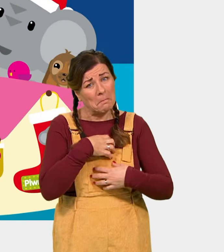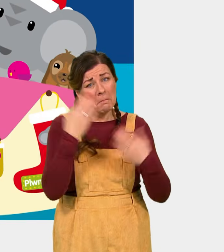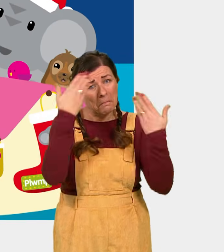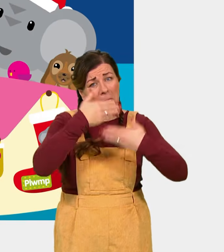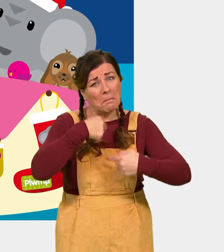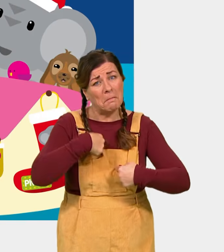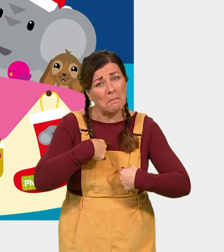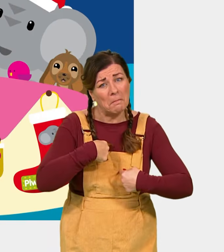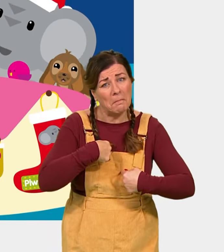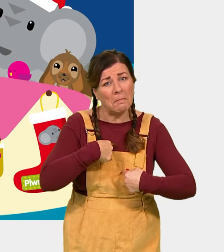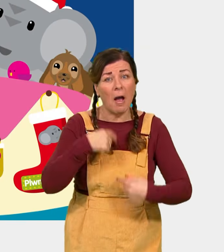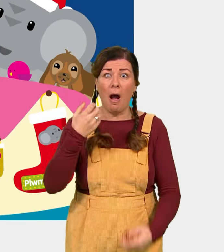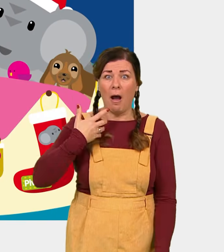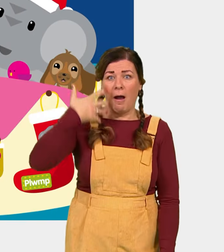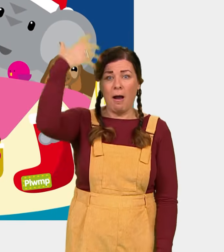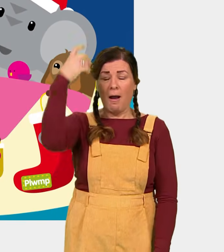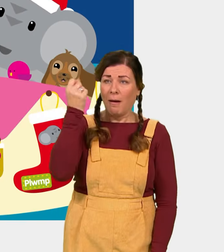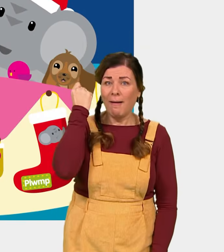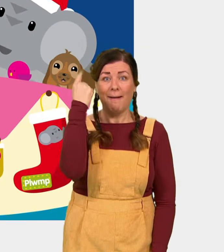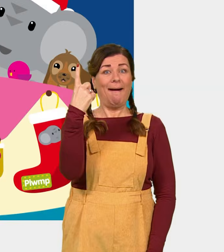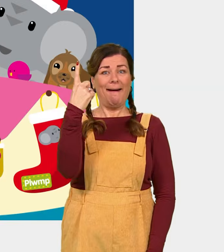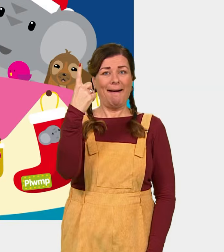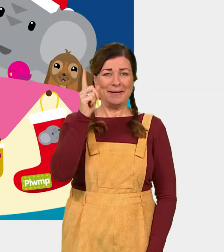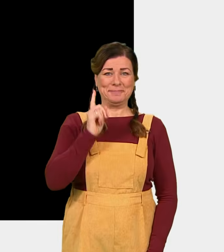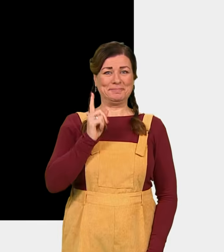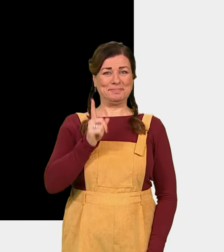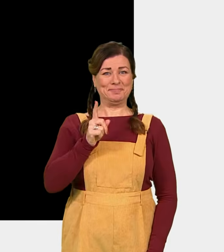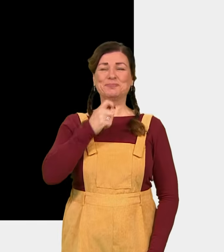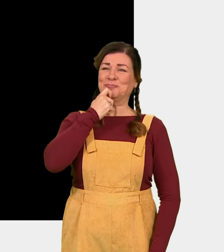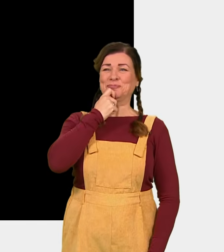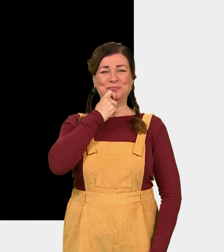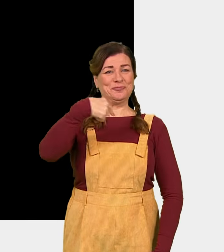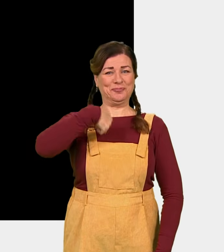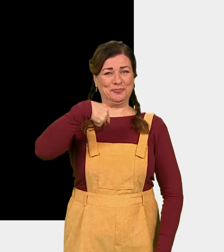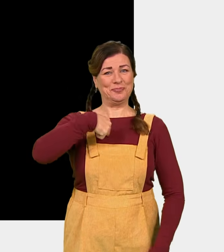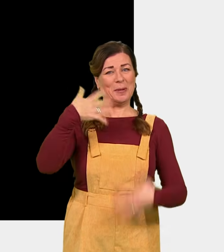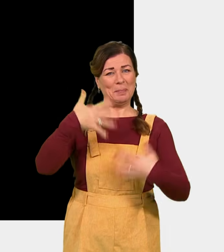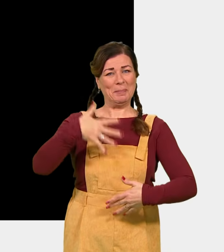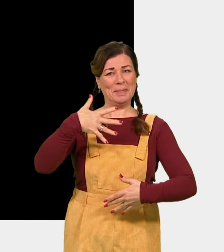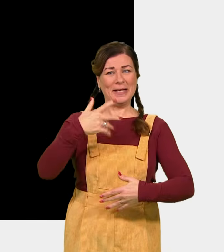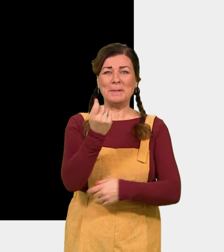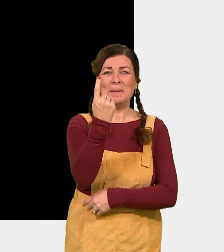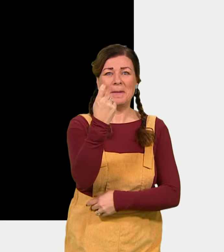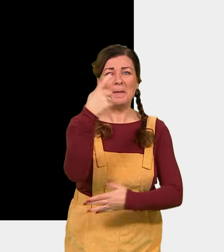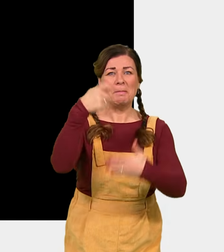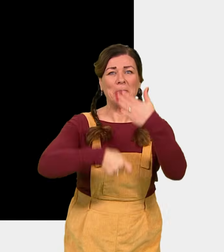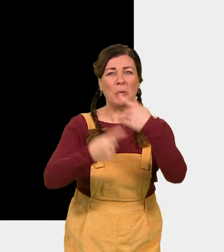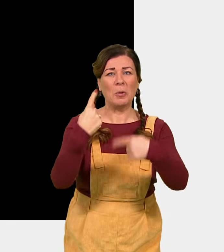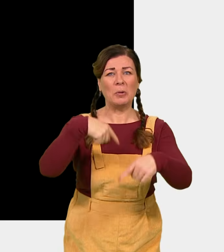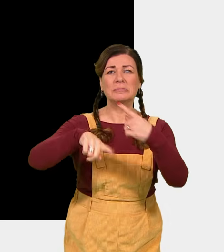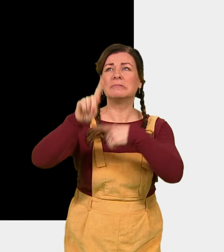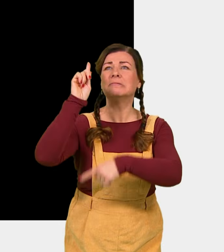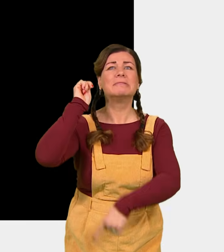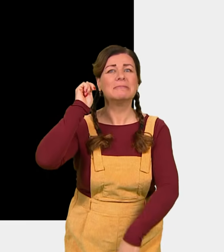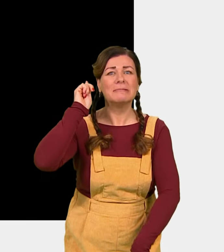Yn sydyn, neidiodd Jangle ar ei thraed. Mi wnes i brynu canwyllbren mewn sêl cys